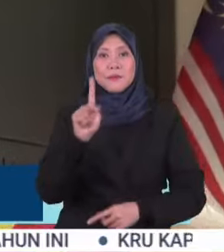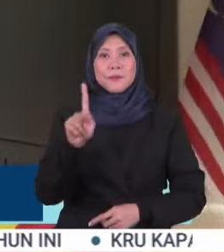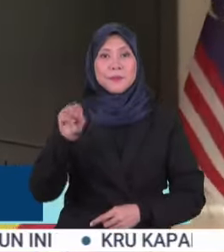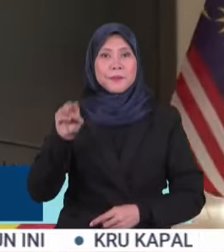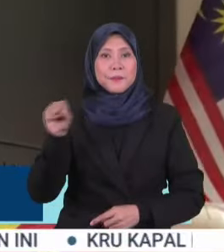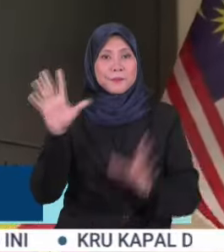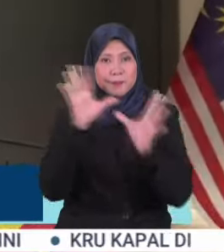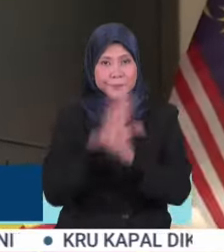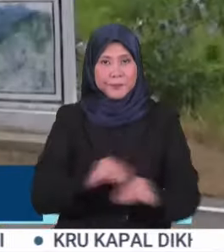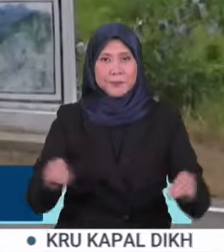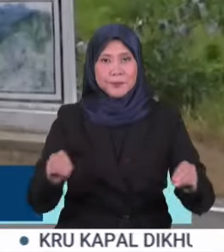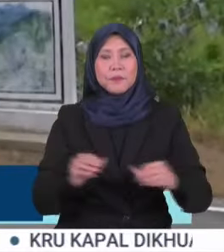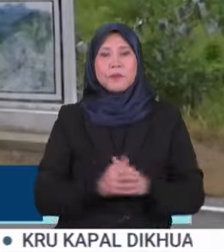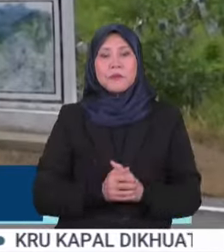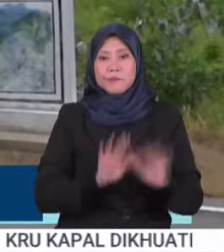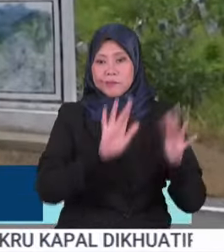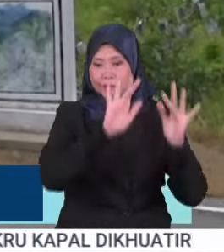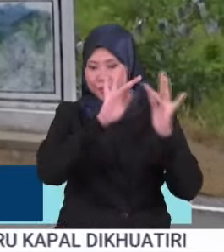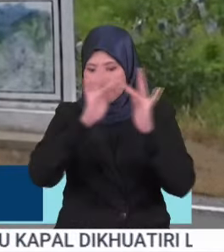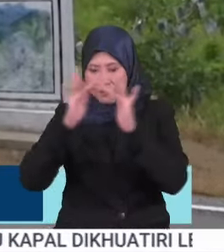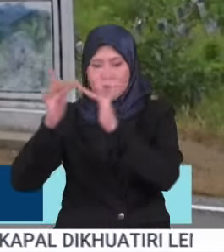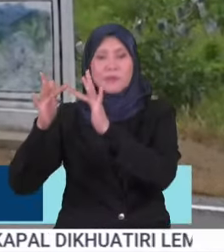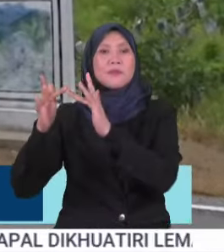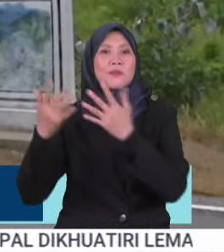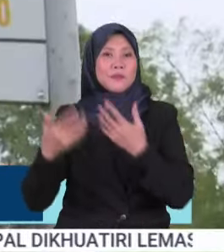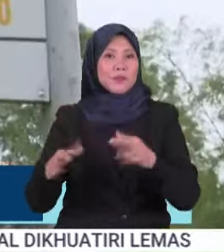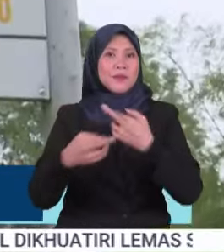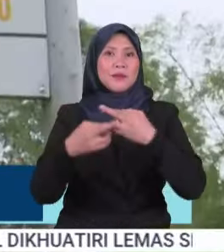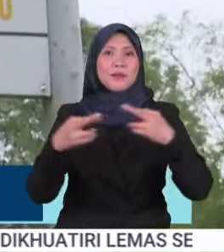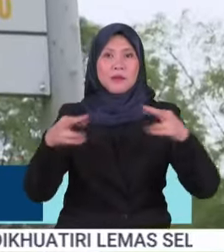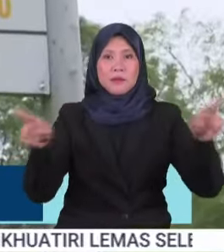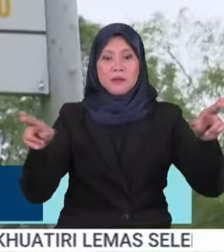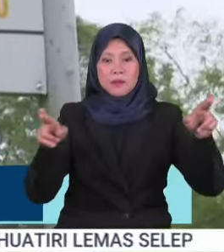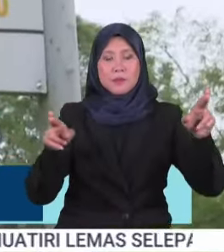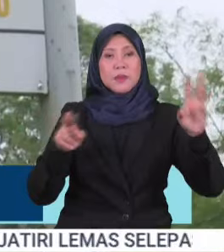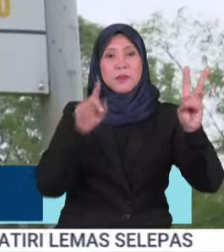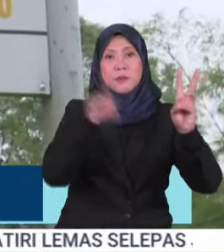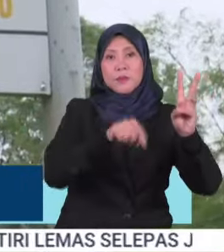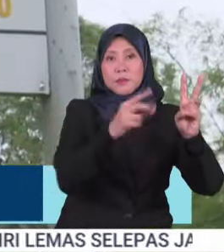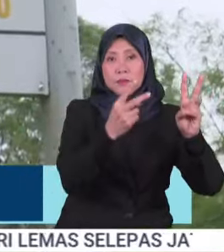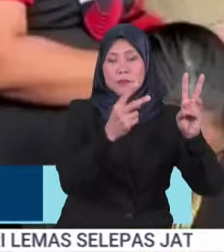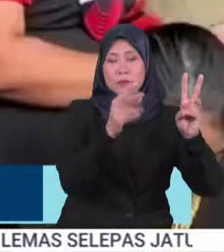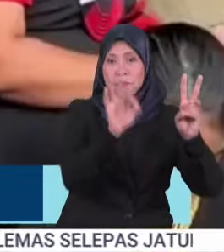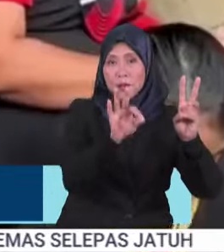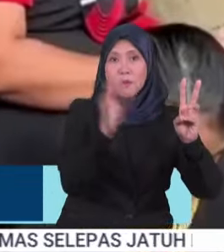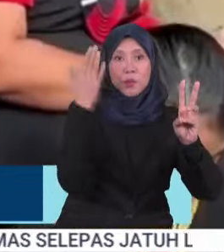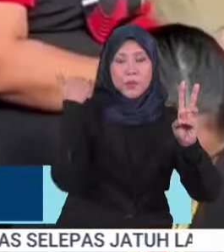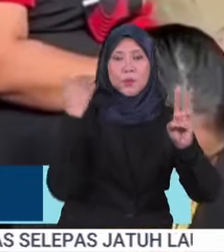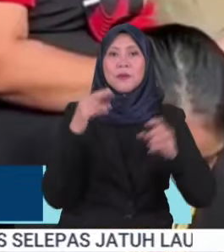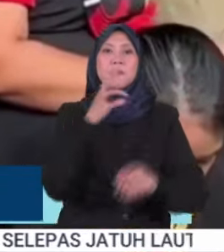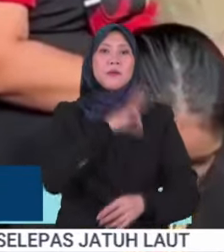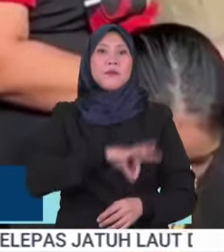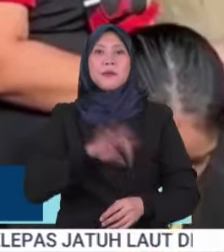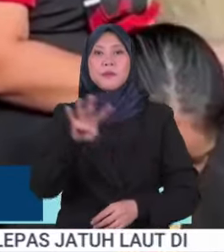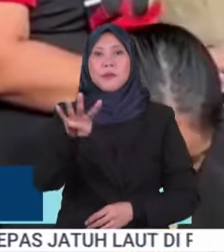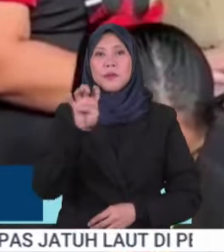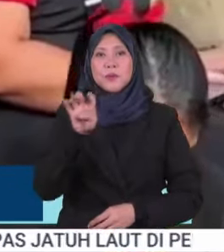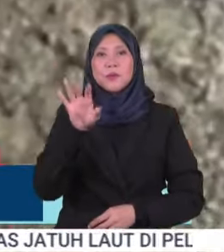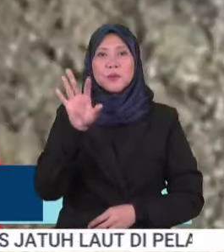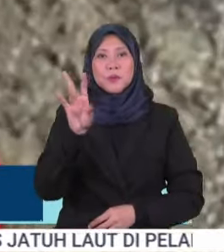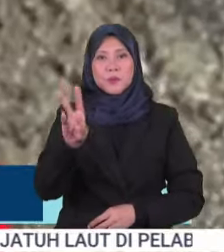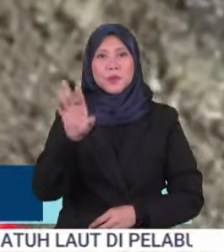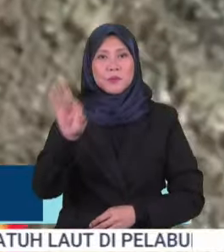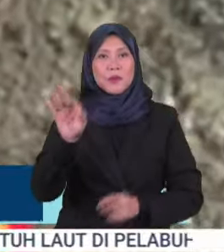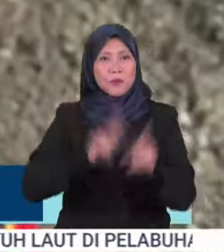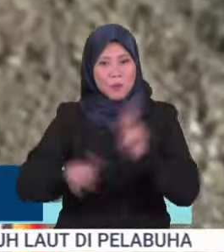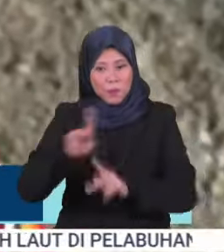di Sarawak. Pemasangan peranti tersebut telah disempurnakan 6 September lalu seterusnya memanfaatkan 479